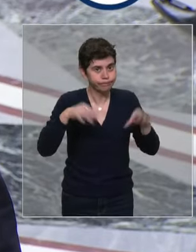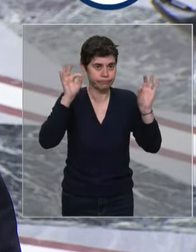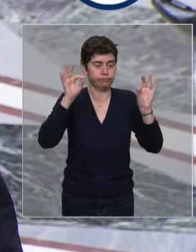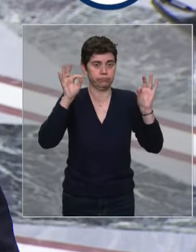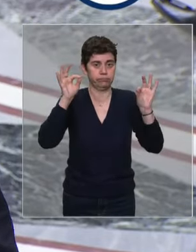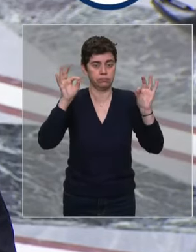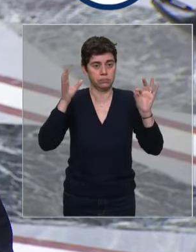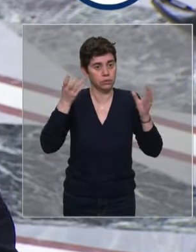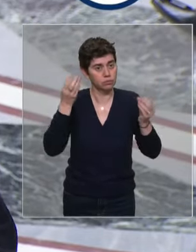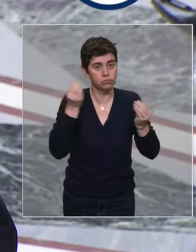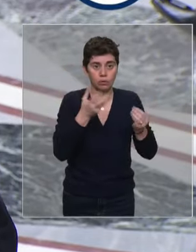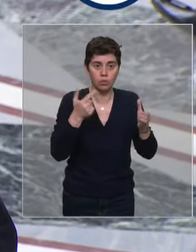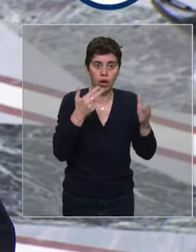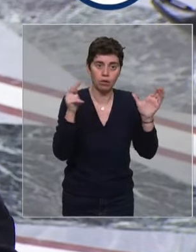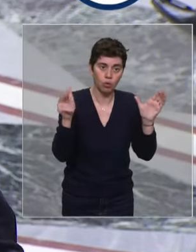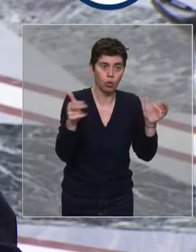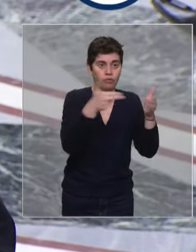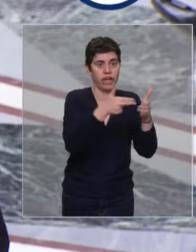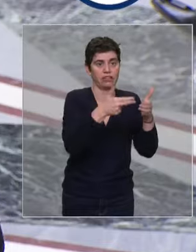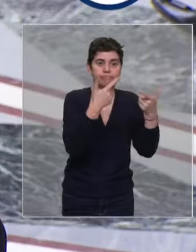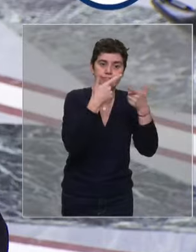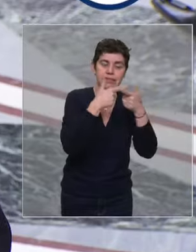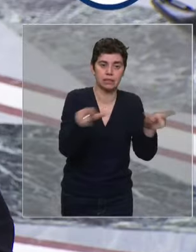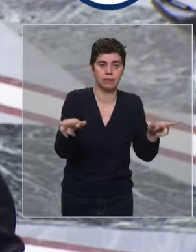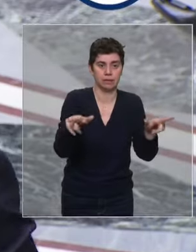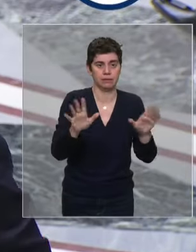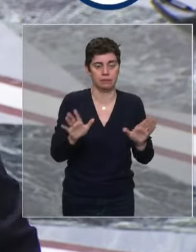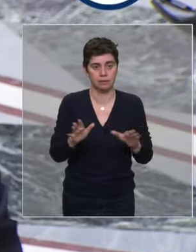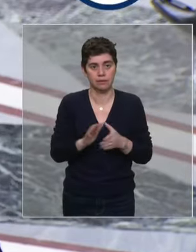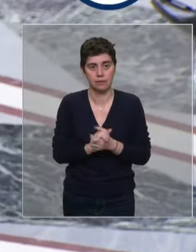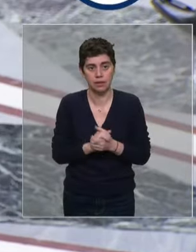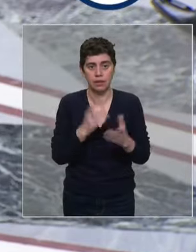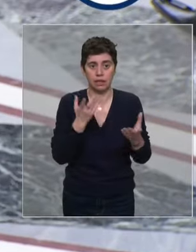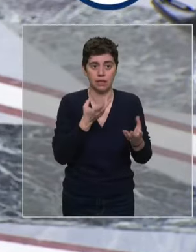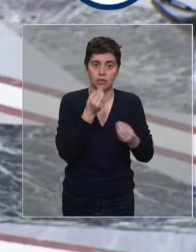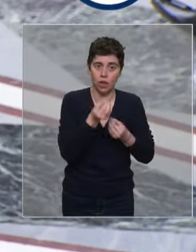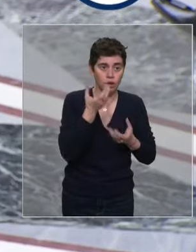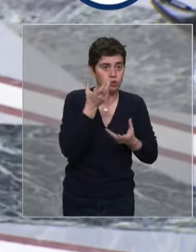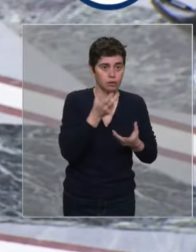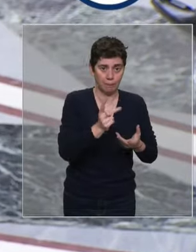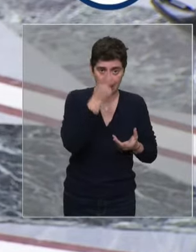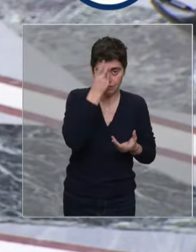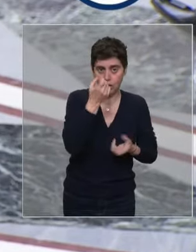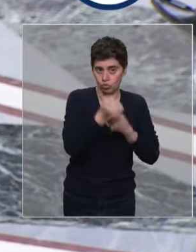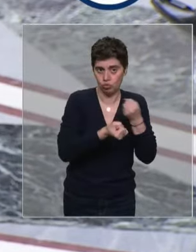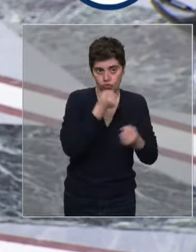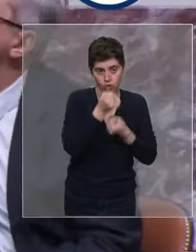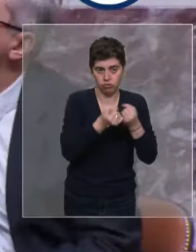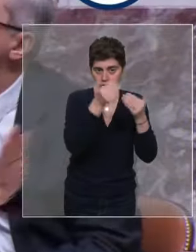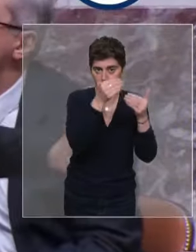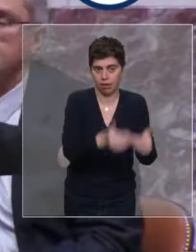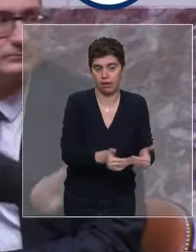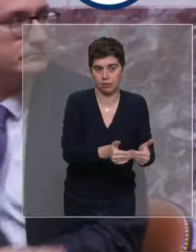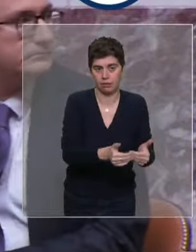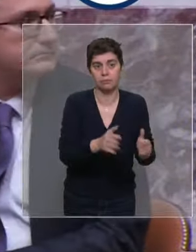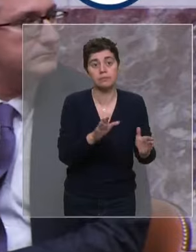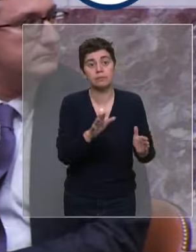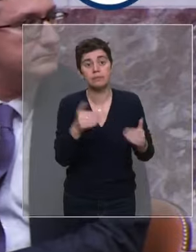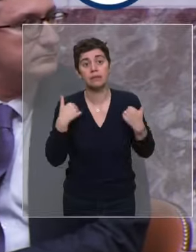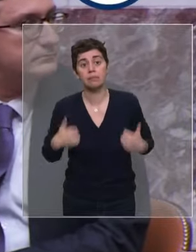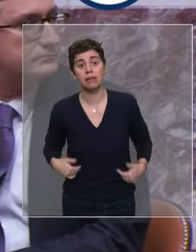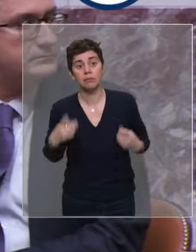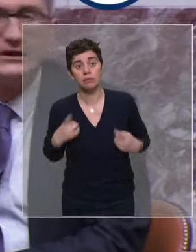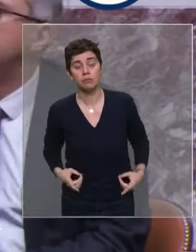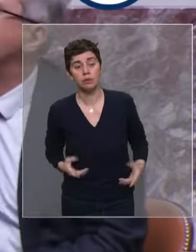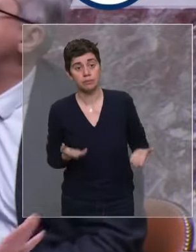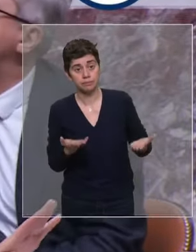libération des otages, mais également merci de libérer et d'arrêter la souffrance merci, des Palestiniens. Monsieur le ministre. Chut, madame la